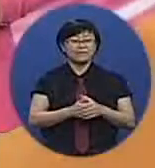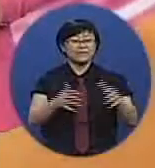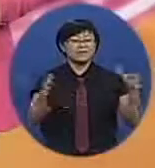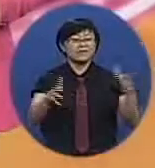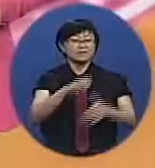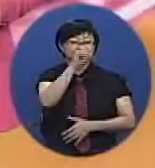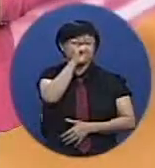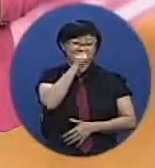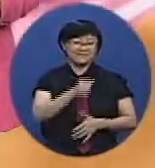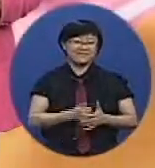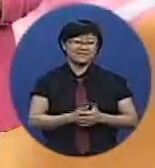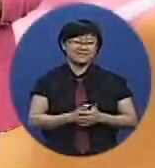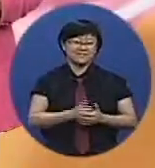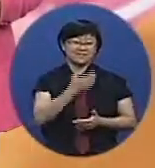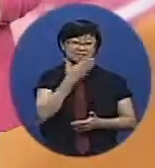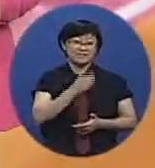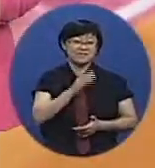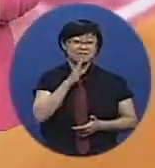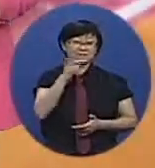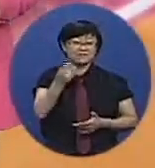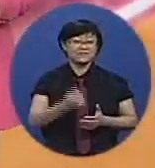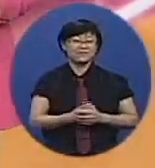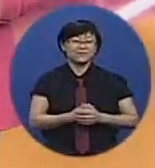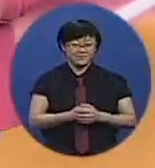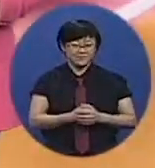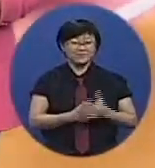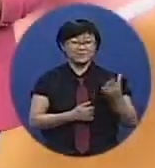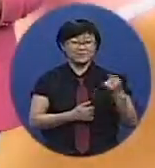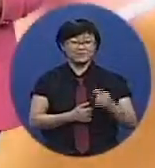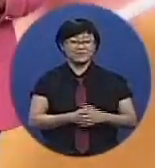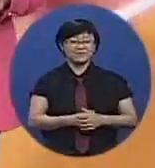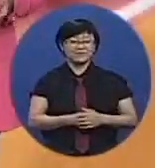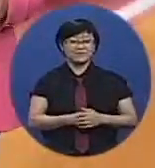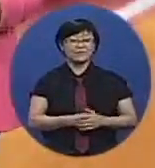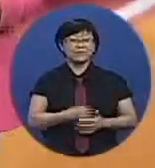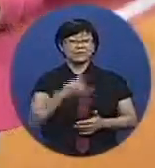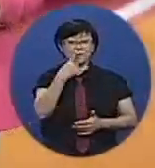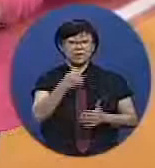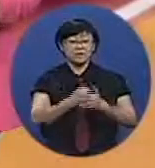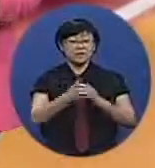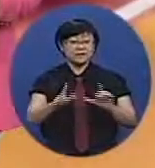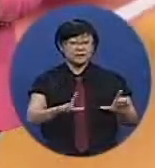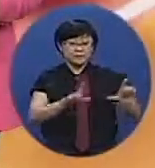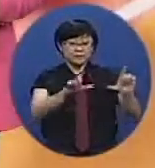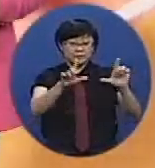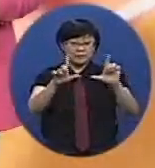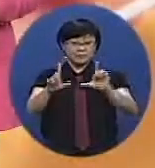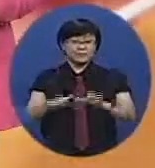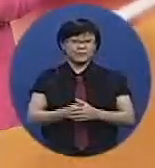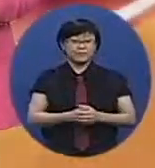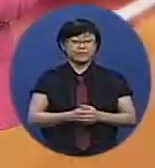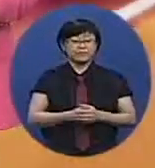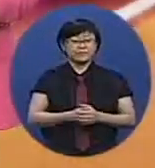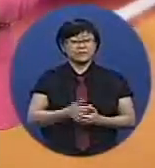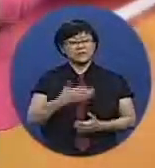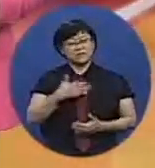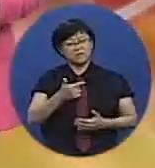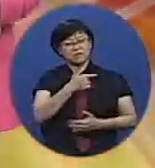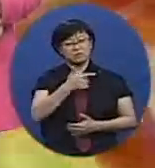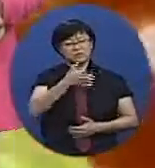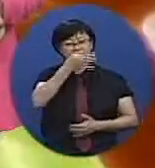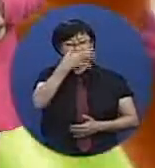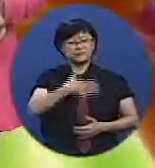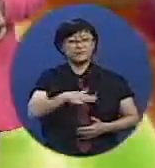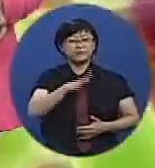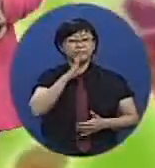모이면 얼마나 또 예. 행복하시겠어요. 예, 예, 그래요. 근데 예, 우리 어머니 사시면서. 예. 아유, 내가 너무